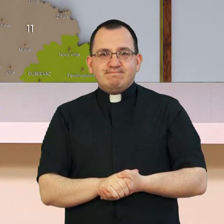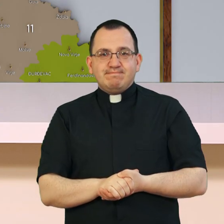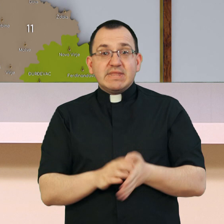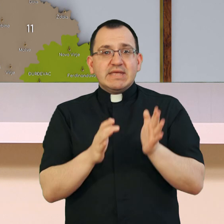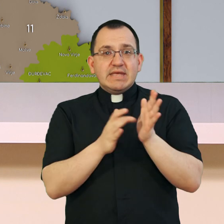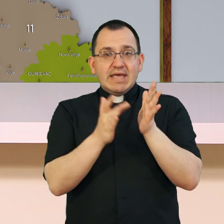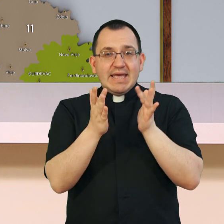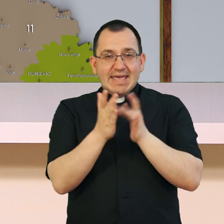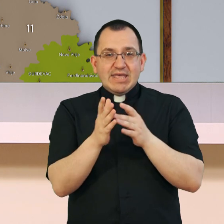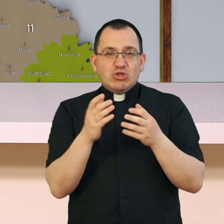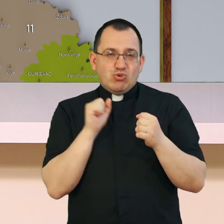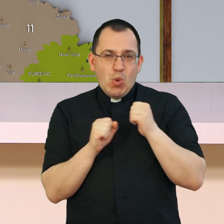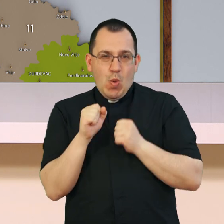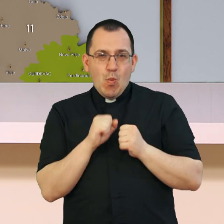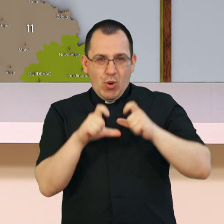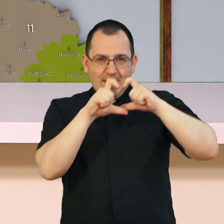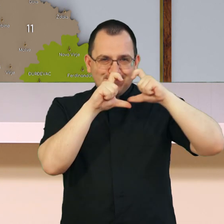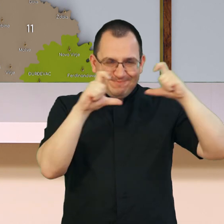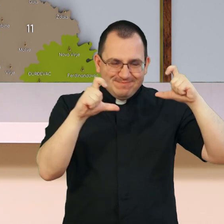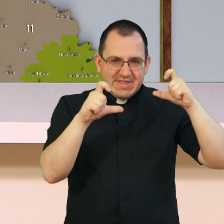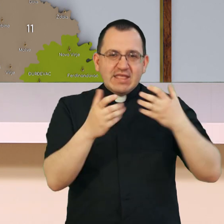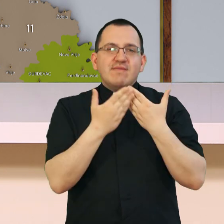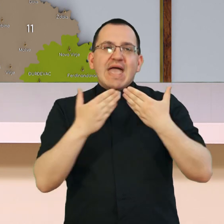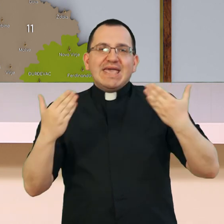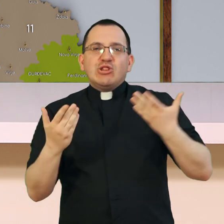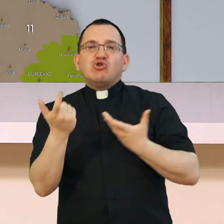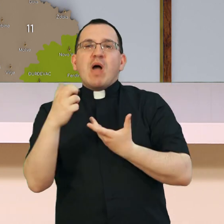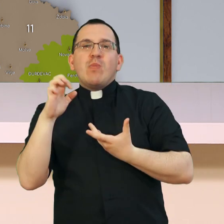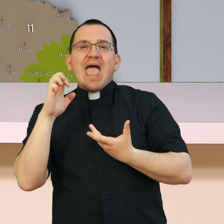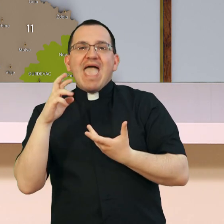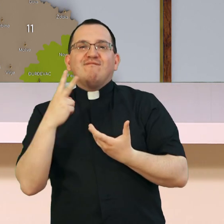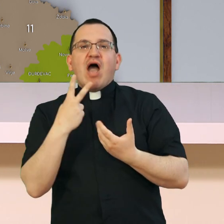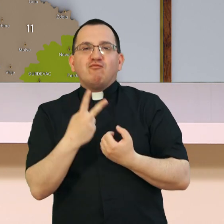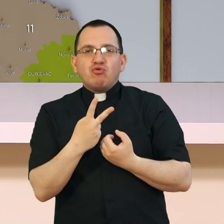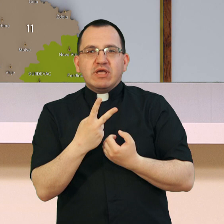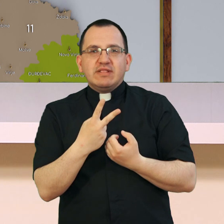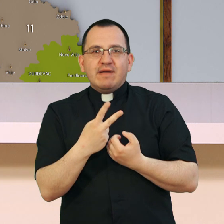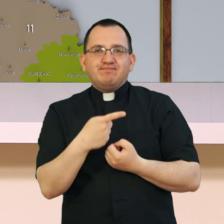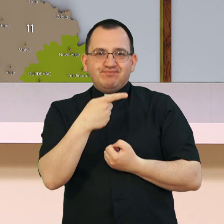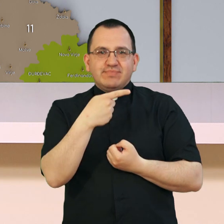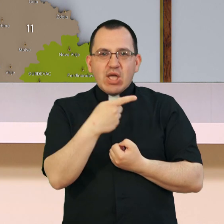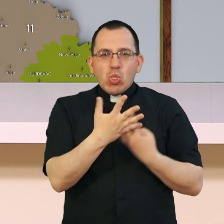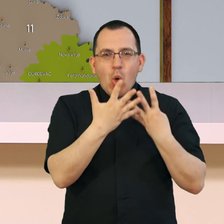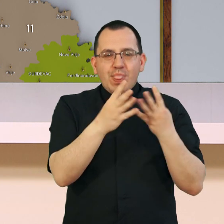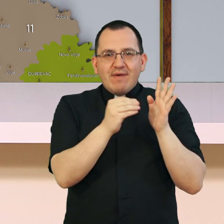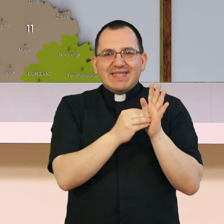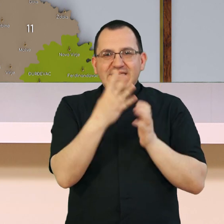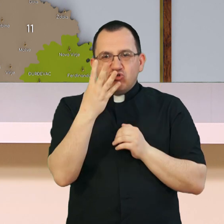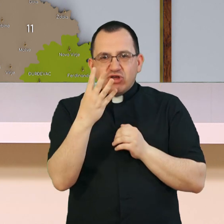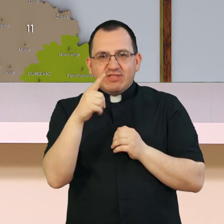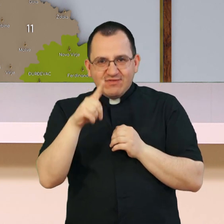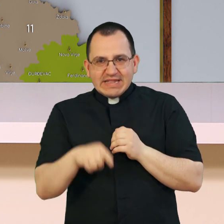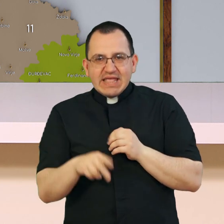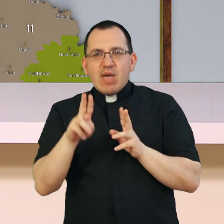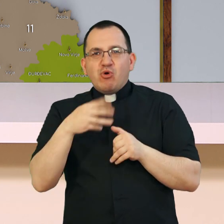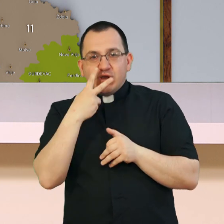u patnji naziv je samostalne izložbe umjetnice Eve Vukine, koja je od 9. travnja postavljena u galeriji